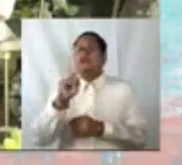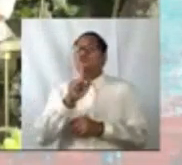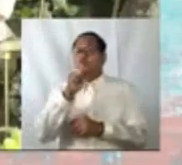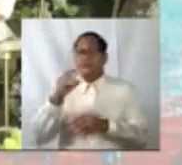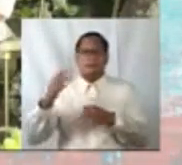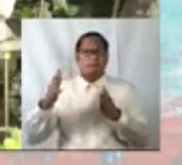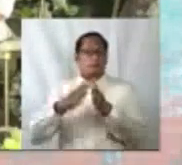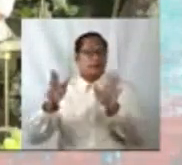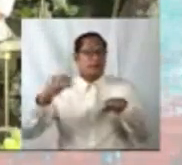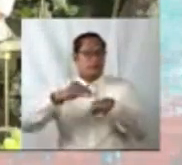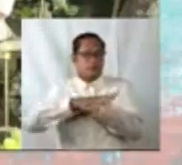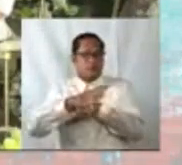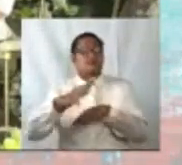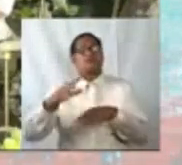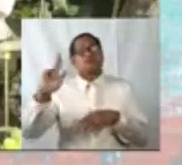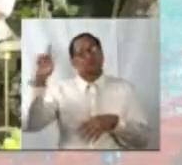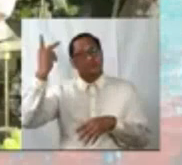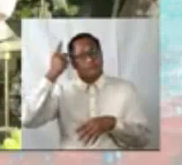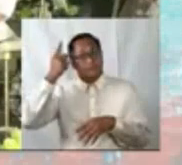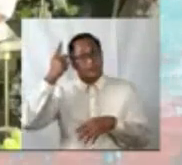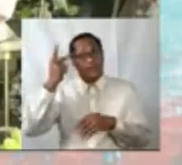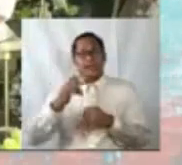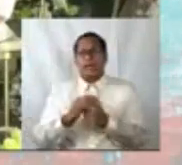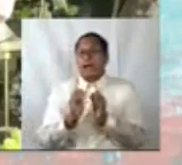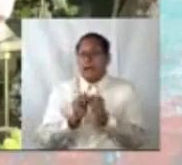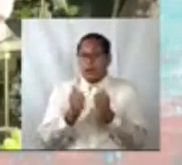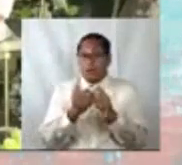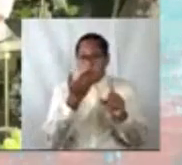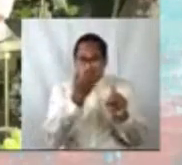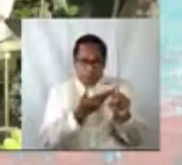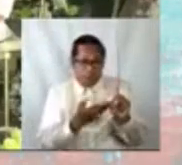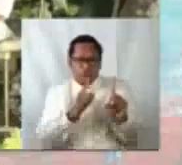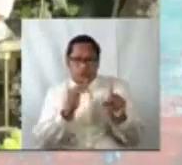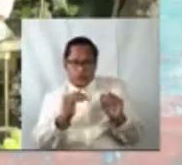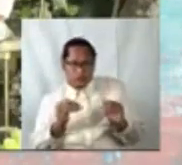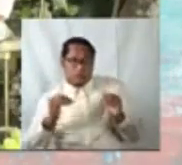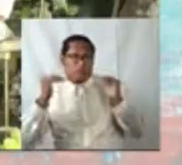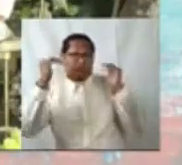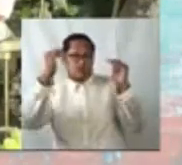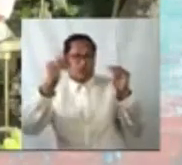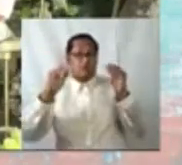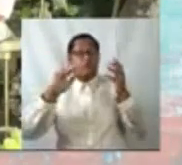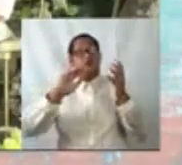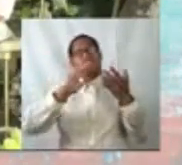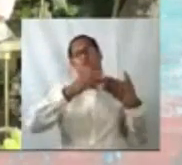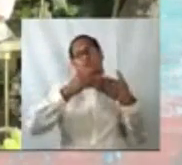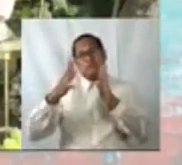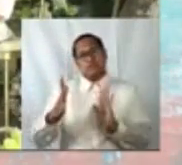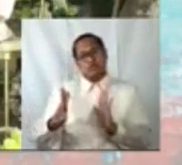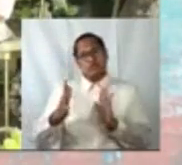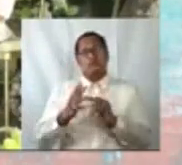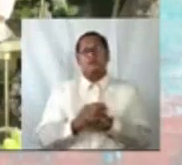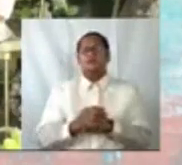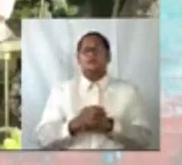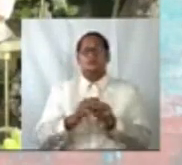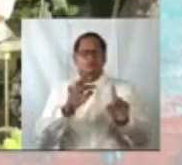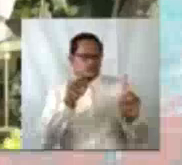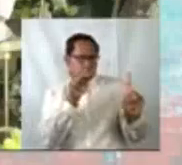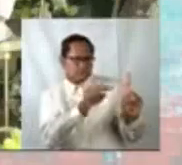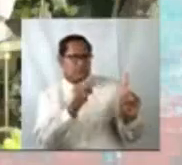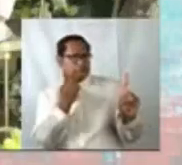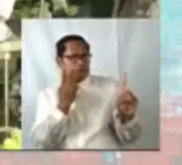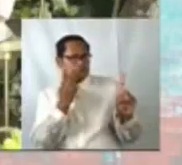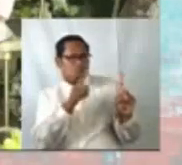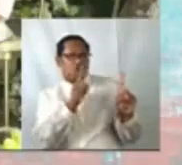kanyang politika. No, doon sa kung paano siya na angat bilang isang pinuno. Yan makikita mo malakas na mga